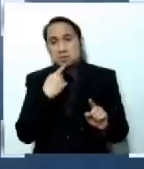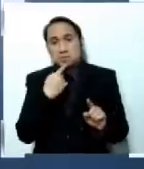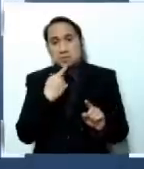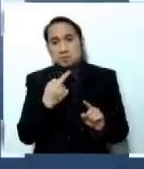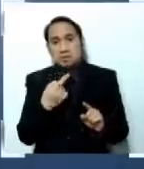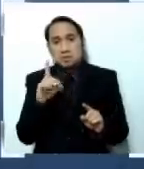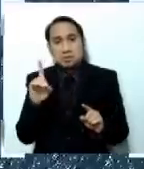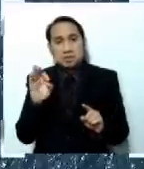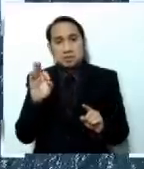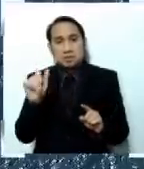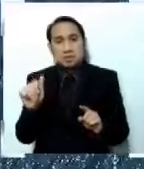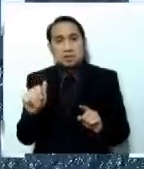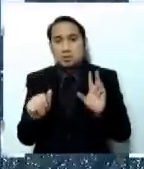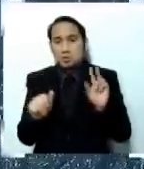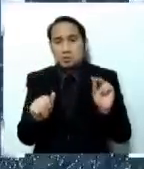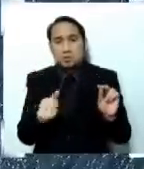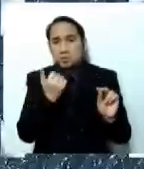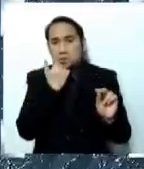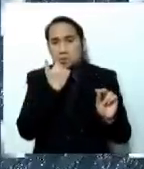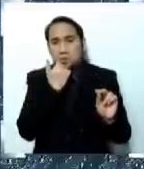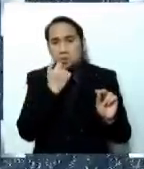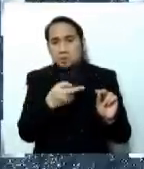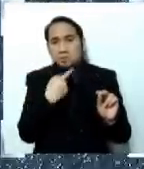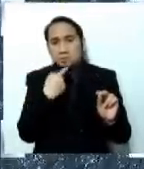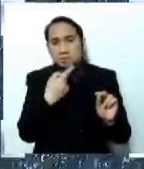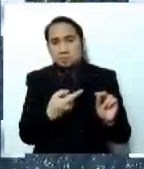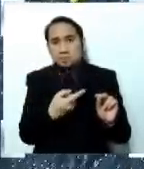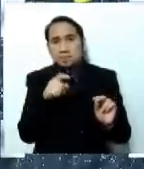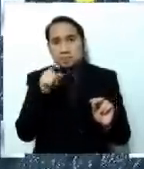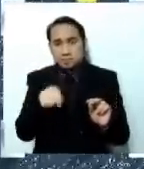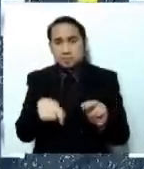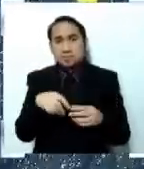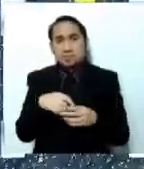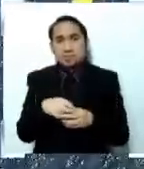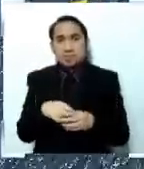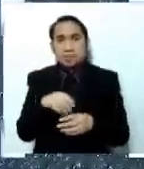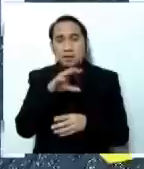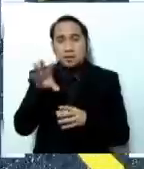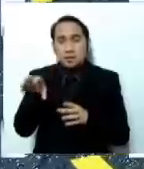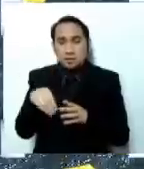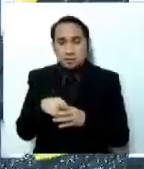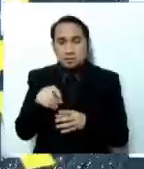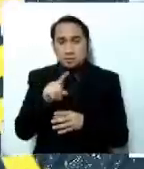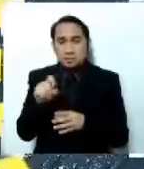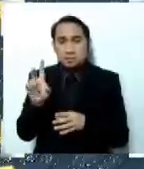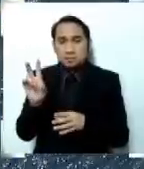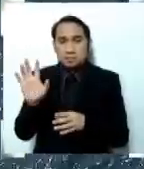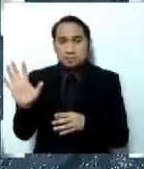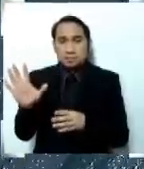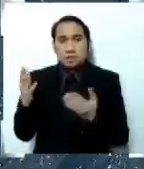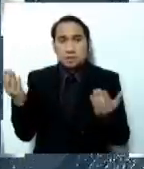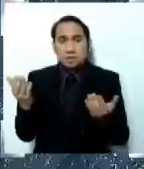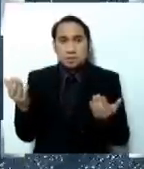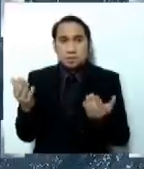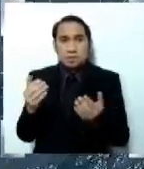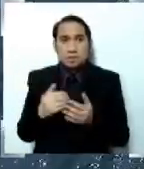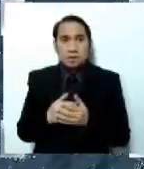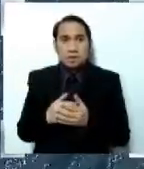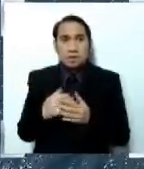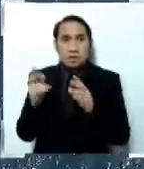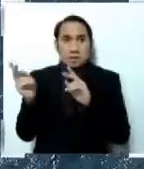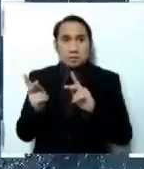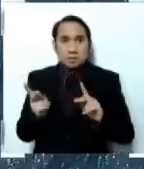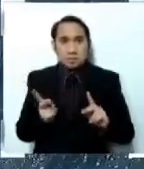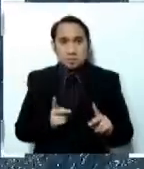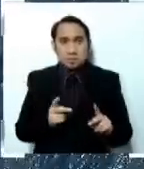Affairs ng Julian Felipe Reef na matatagpuan 175 nautical miles sa kanluran ng Palawan ay nakapaloob sa